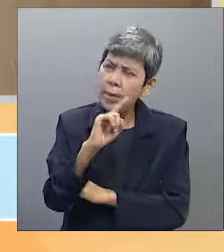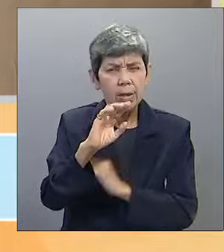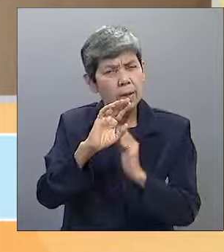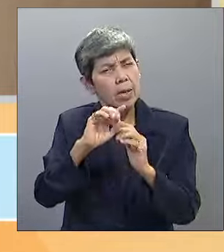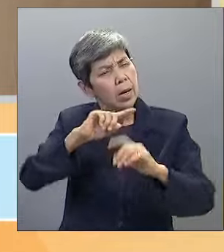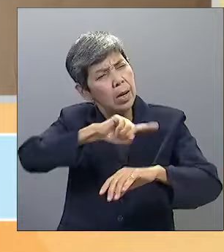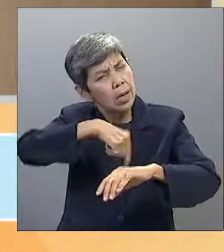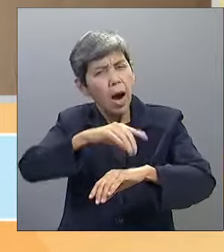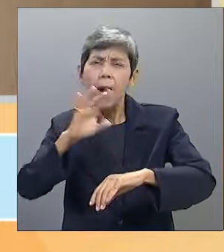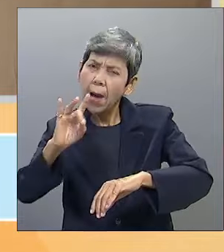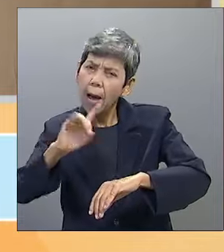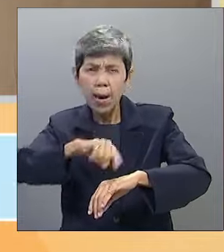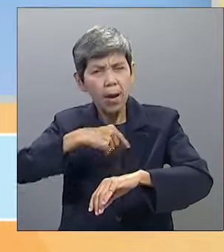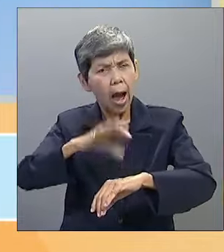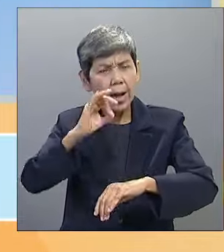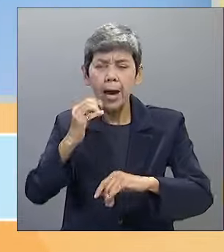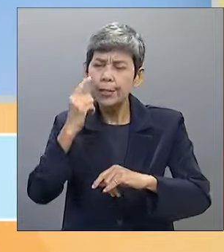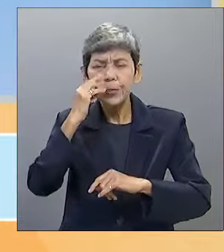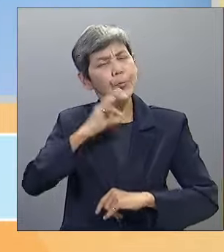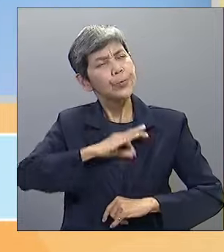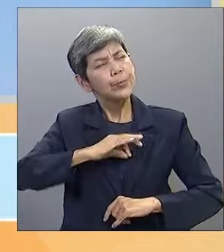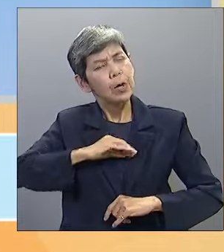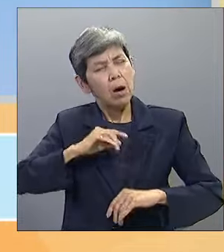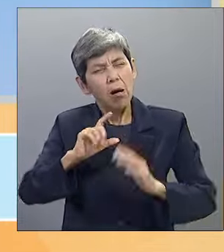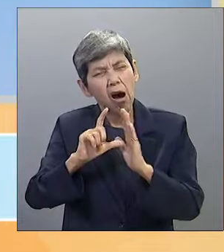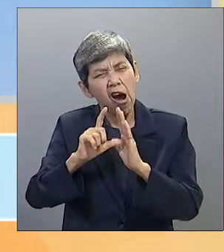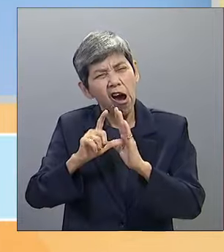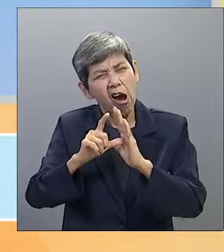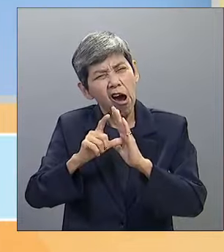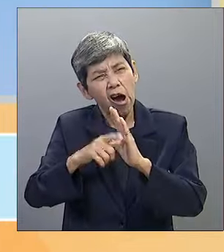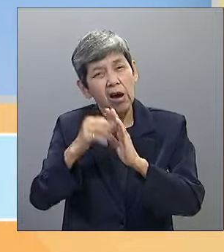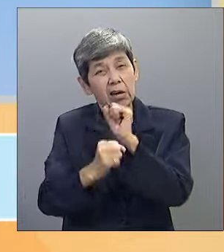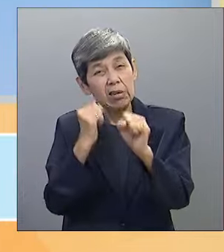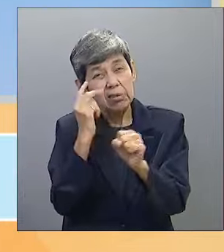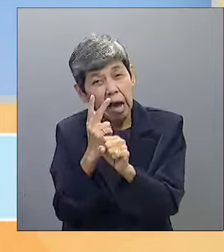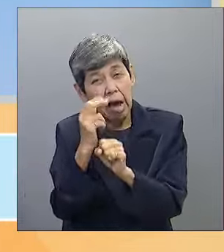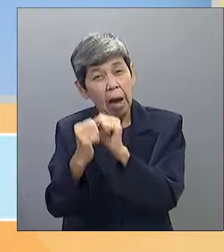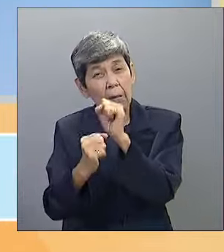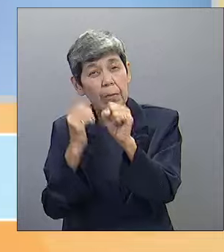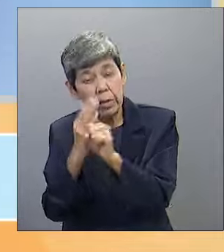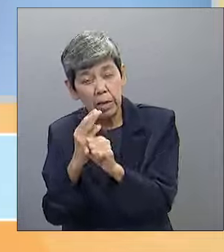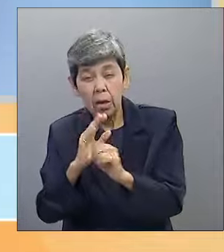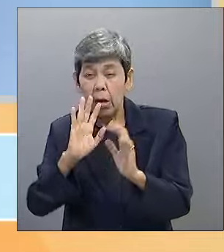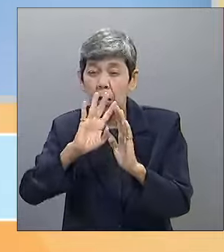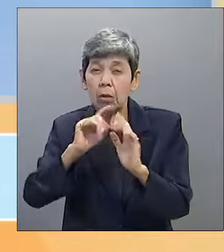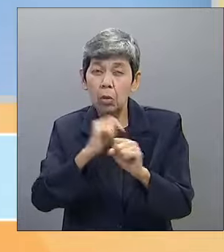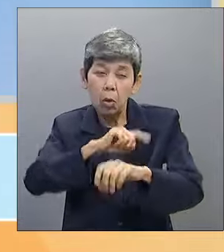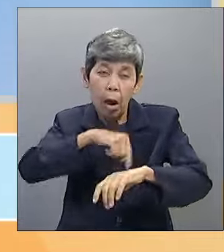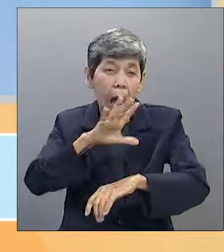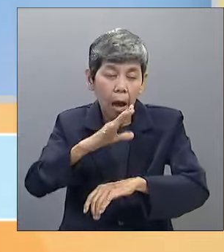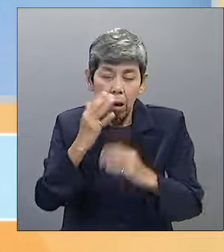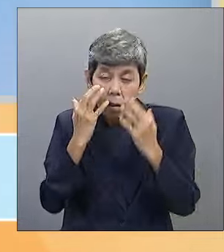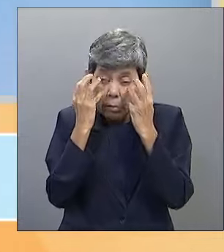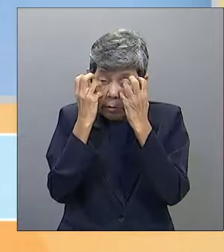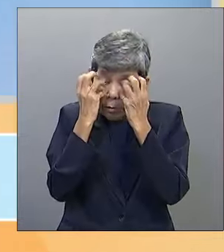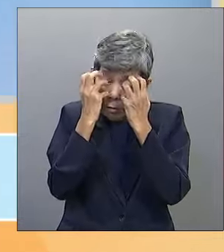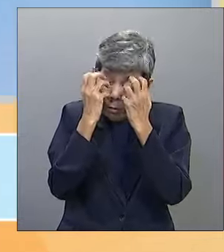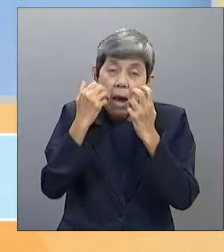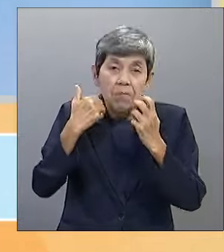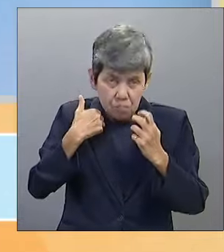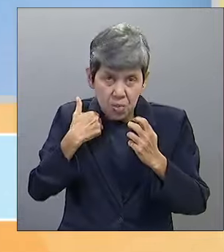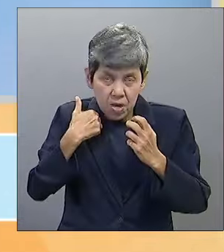ง9ชั่วโมงก็ไม่เคืองตาแต่พอใส่ไปนาน ๆ 3-4 ปีขึ้นไปเนี่ยใส่แค่วันละ 5-6 ชั่วโมงก็เริ่มเคืองตาแล้วเพราะฉะนั้นจริ